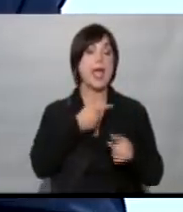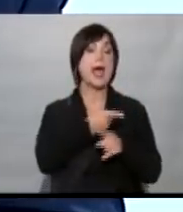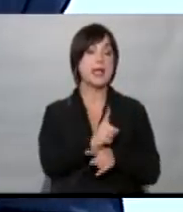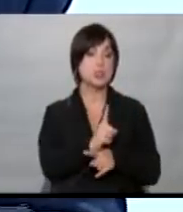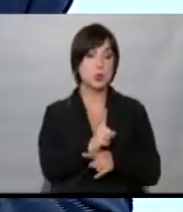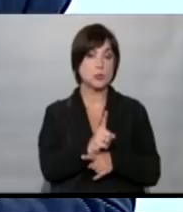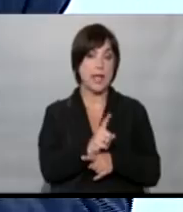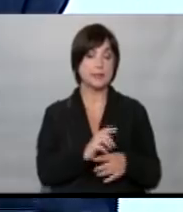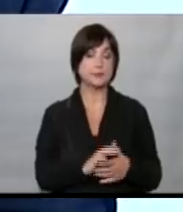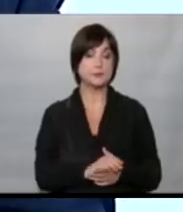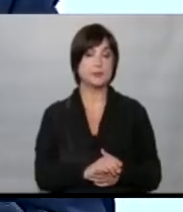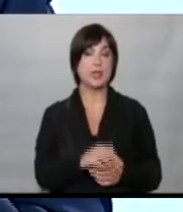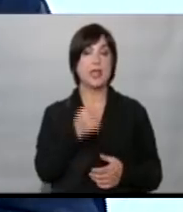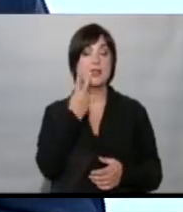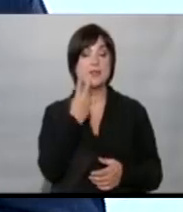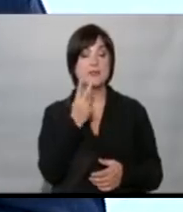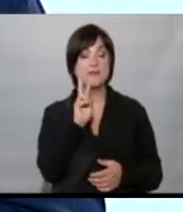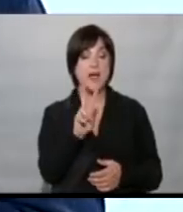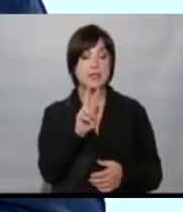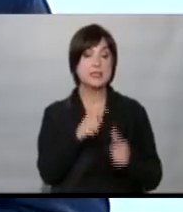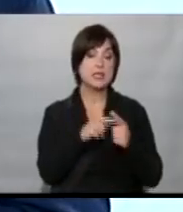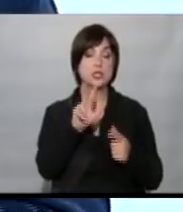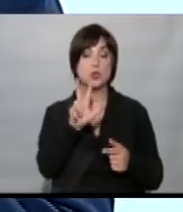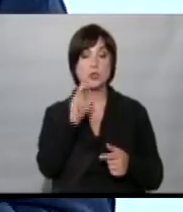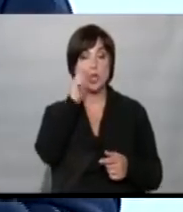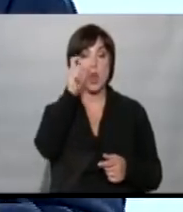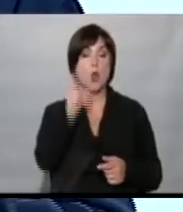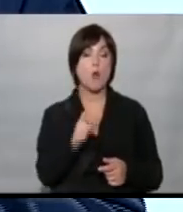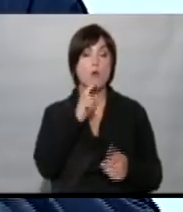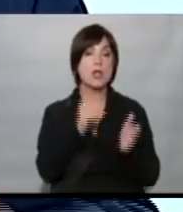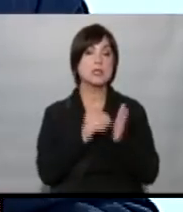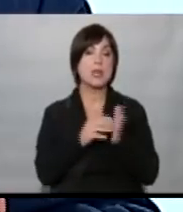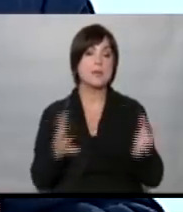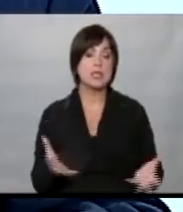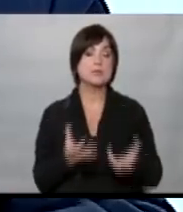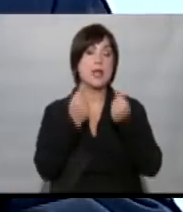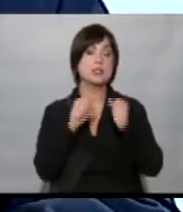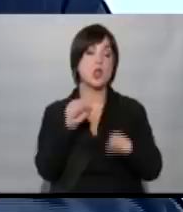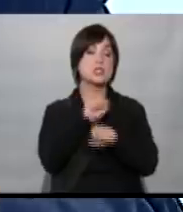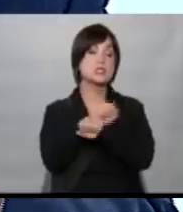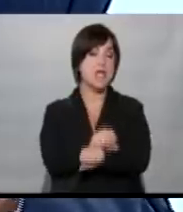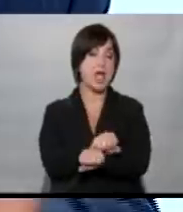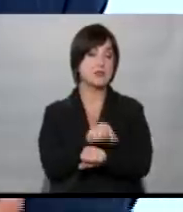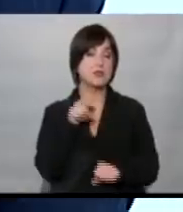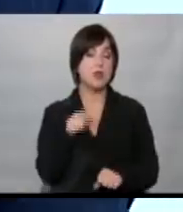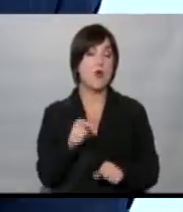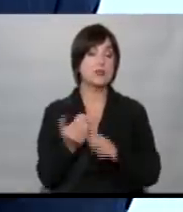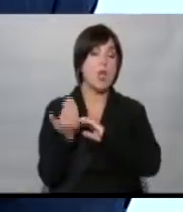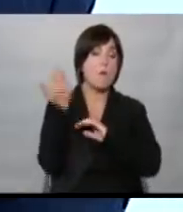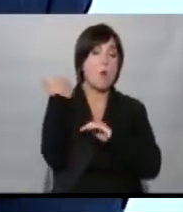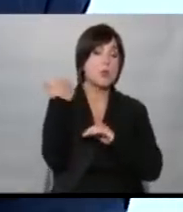резултат на 20 или 30 луѓе што треба да се спасат во затвор. Тие се